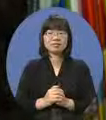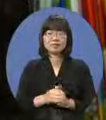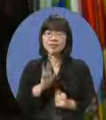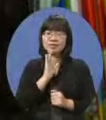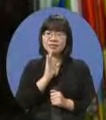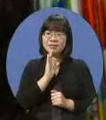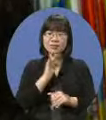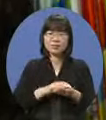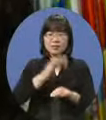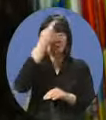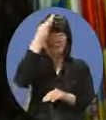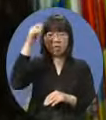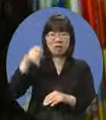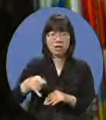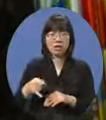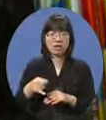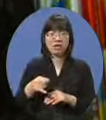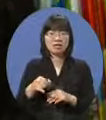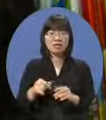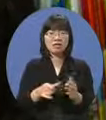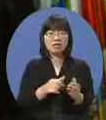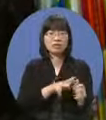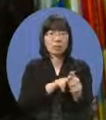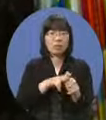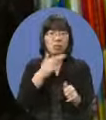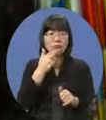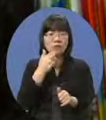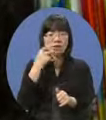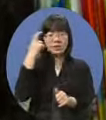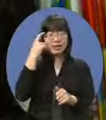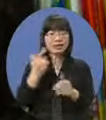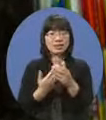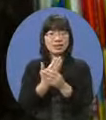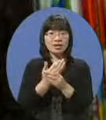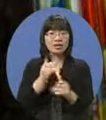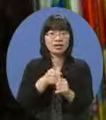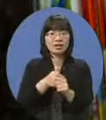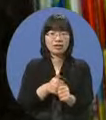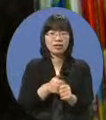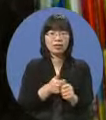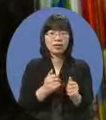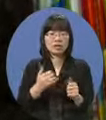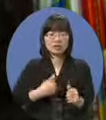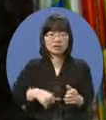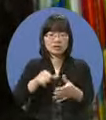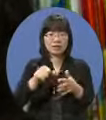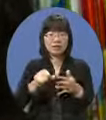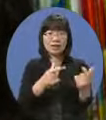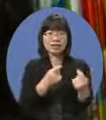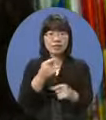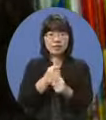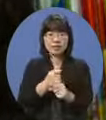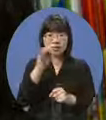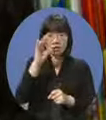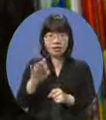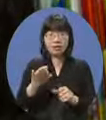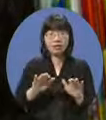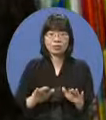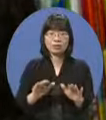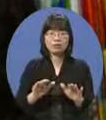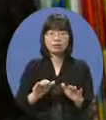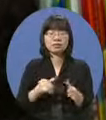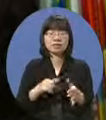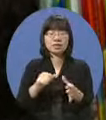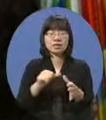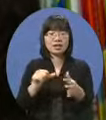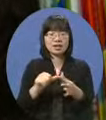정말 손재주 없고 자료도 없고 그냥 생각나는 대로 책 보고 아이와 같이 만들다 보니까 오늘 아이가 자는데 침대